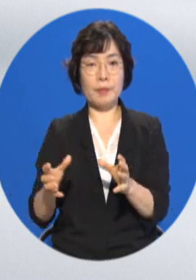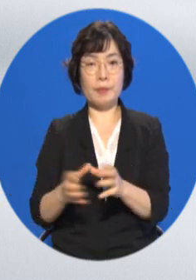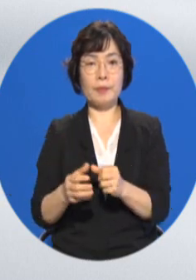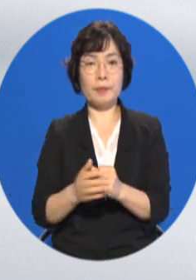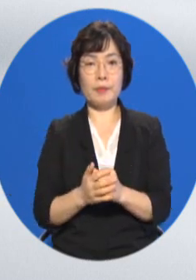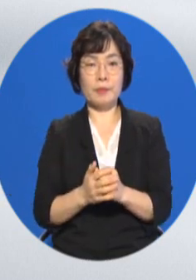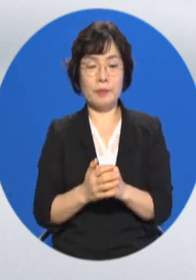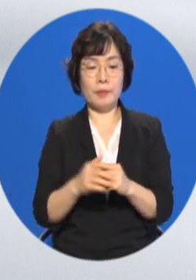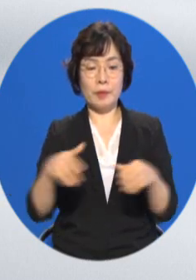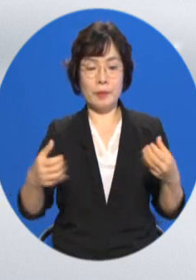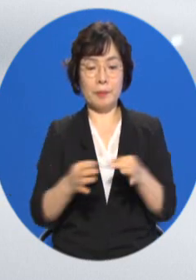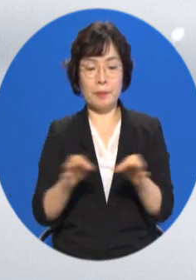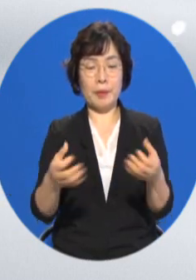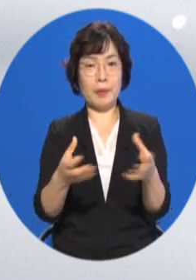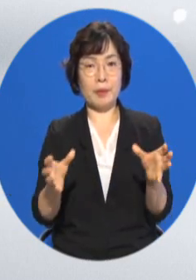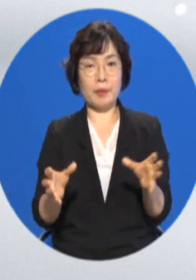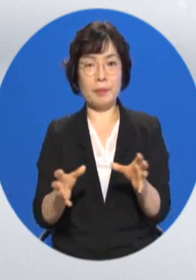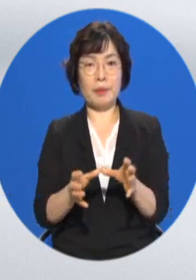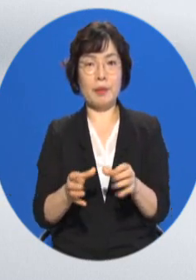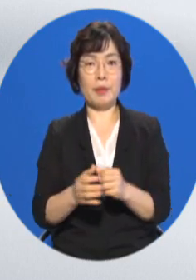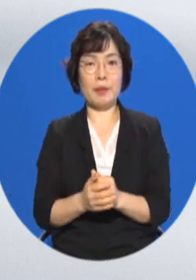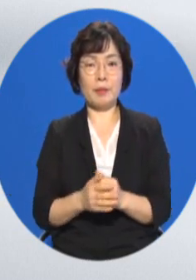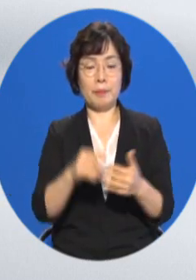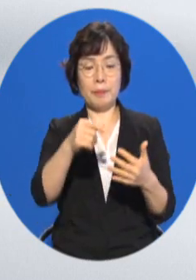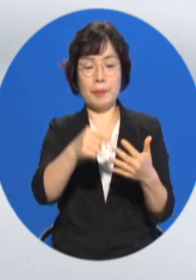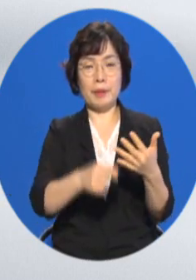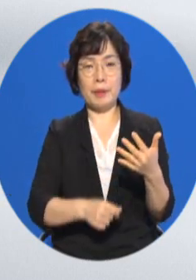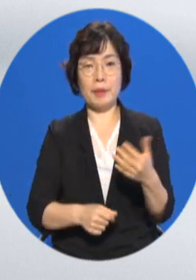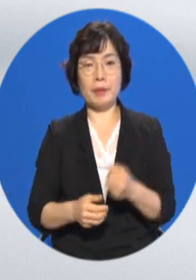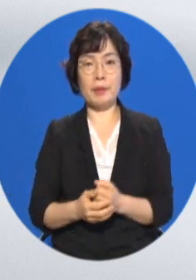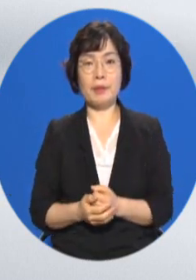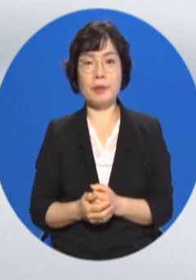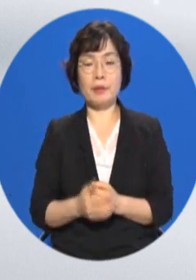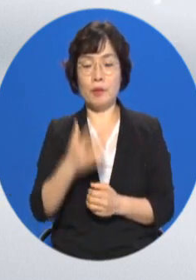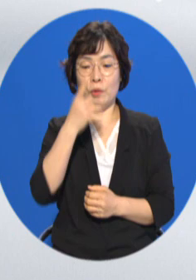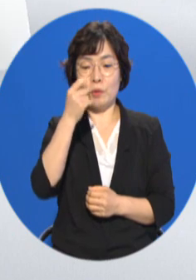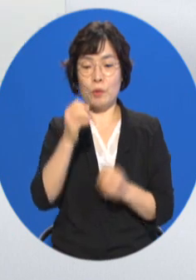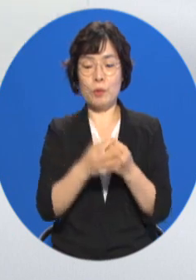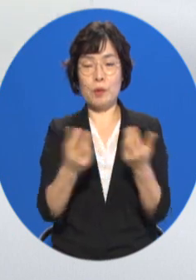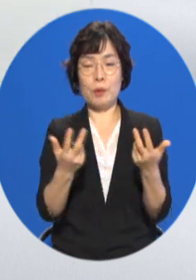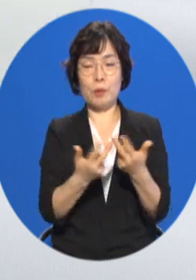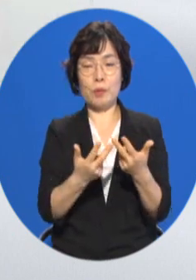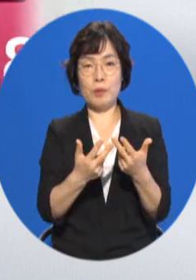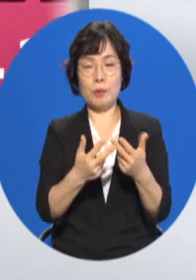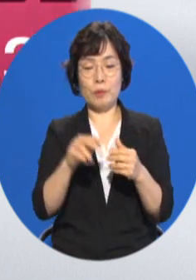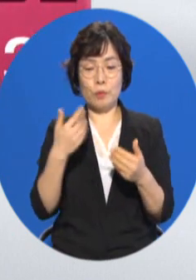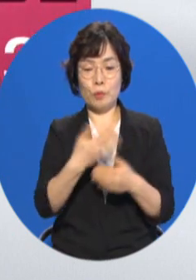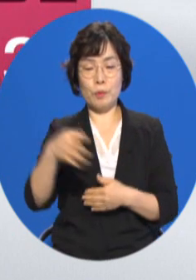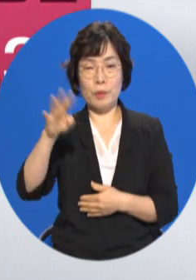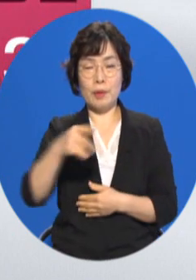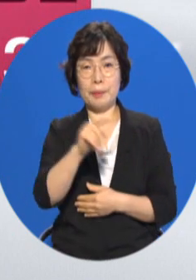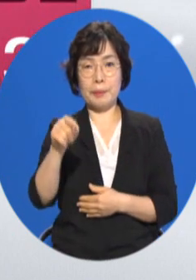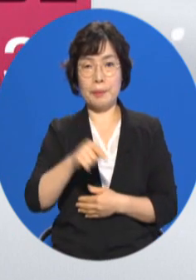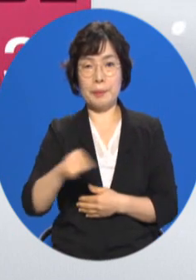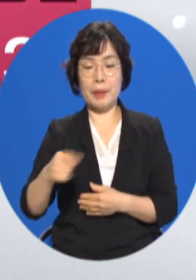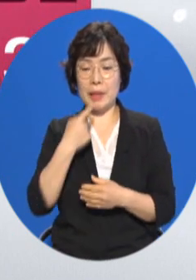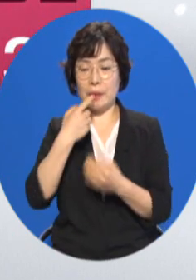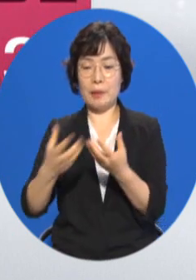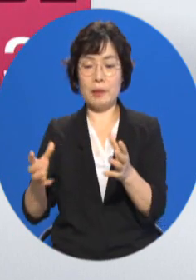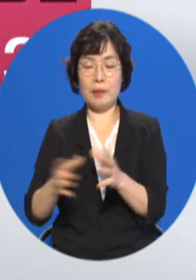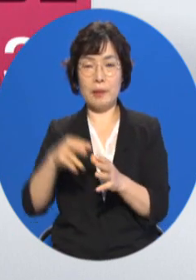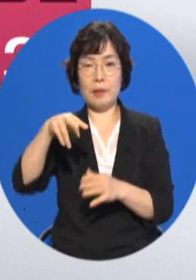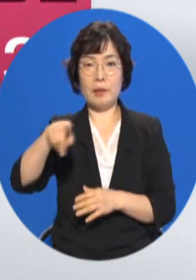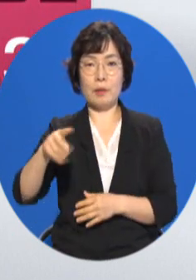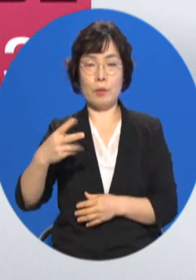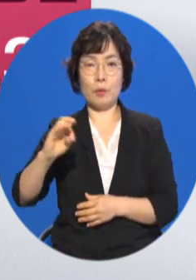이정봉, 국가혁명배당금당 정동호 후보가 이었습니다. 순천 광양 곡성 구례 을 선거구에서는 더불어민주당